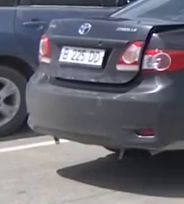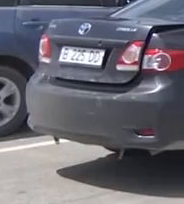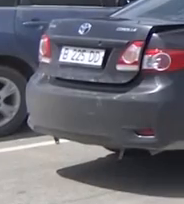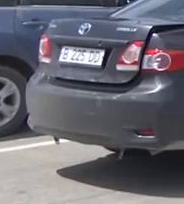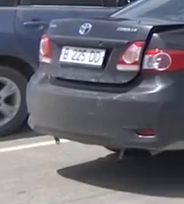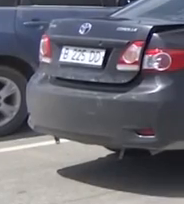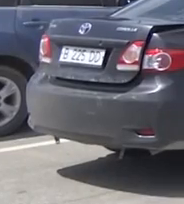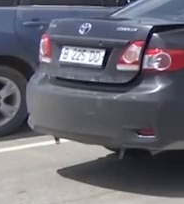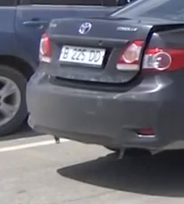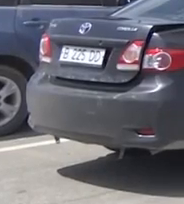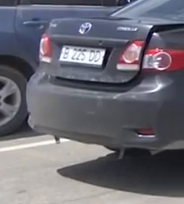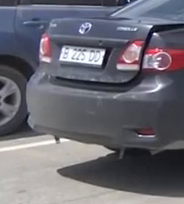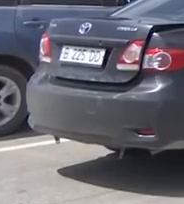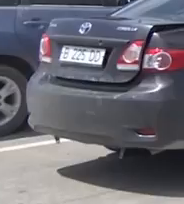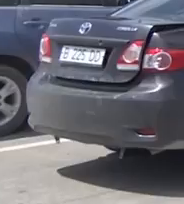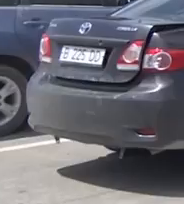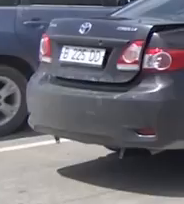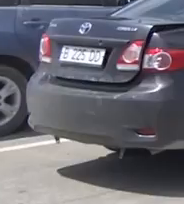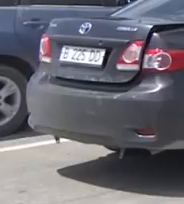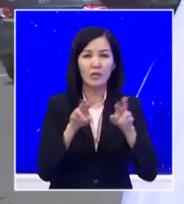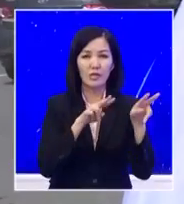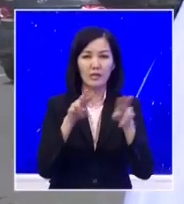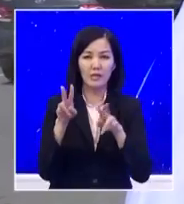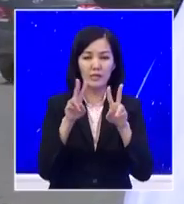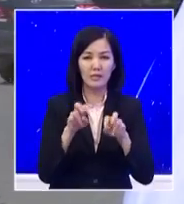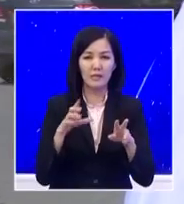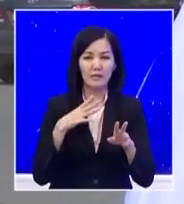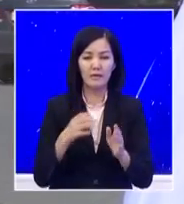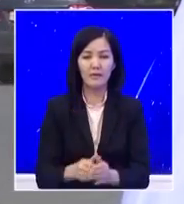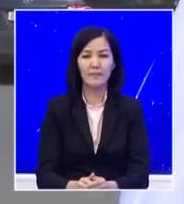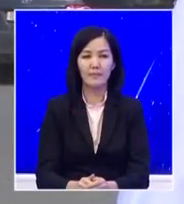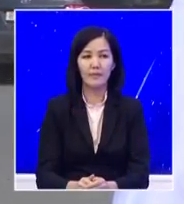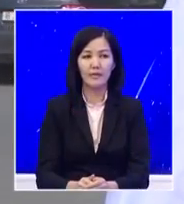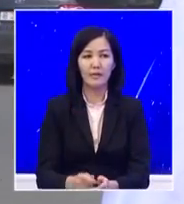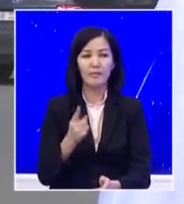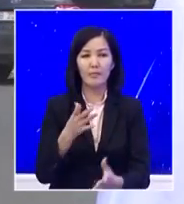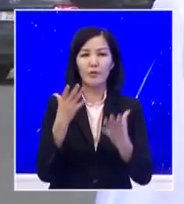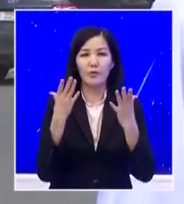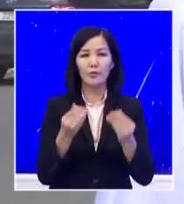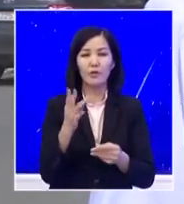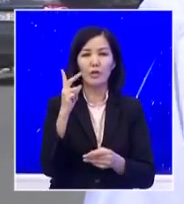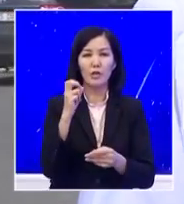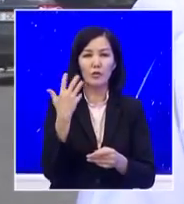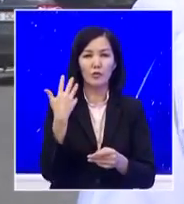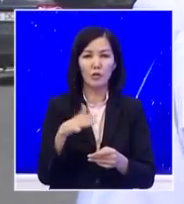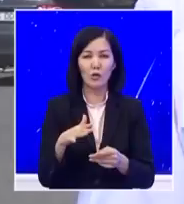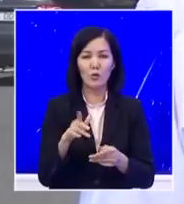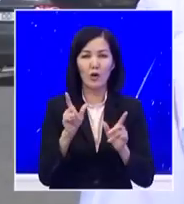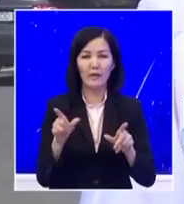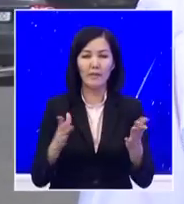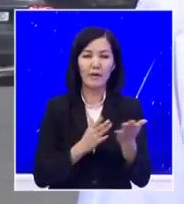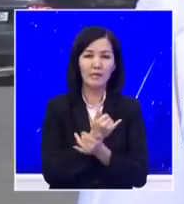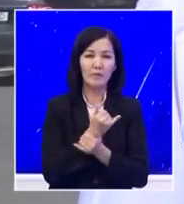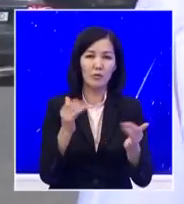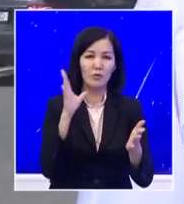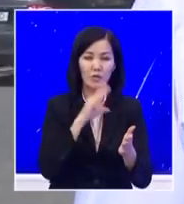байланысты қажетті шаралардың орындалуына ден қойды. Күніне біз қазіргі уақытта 250 жолаушыға қызмет көрсете